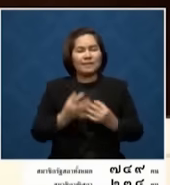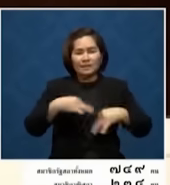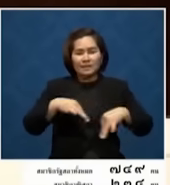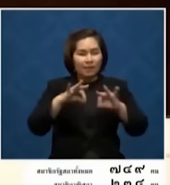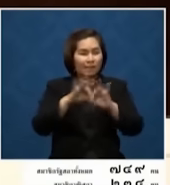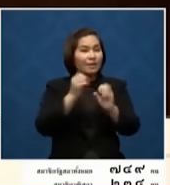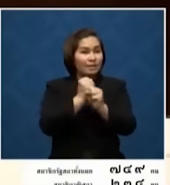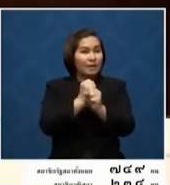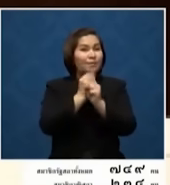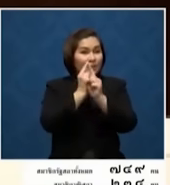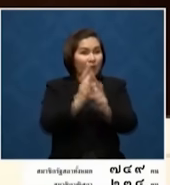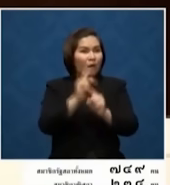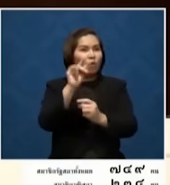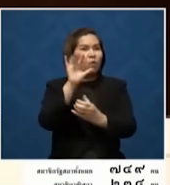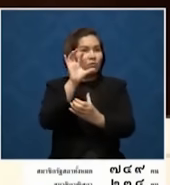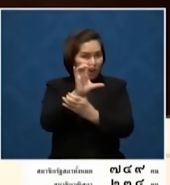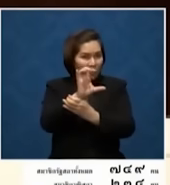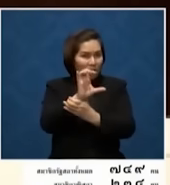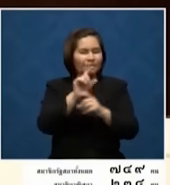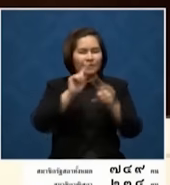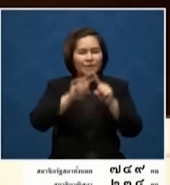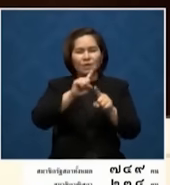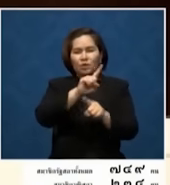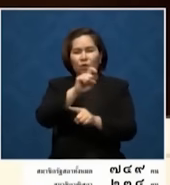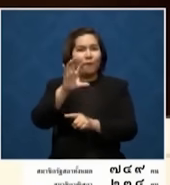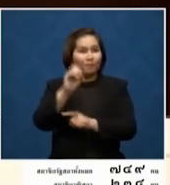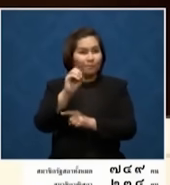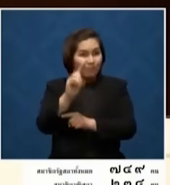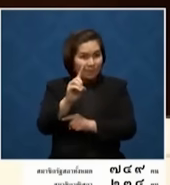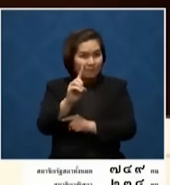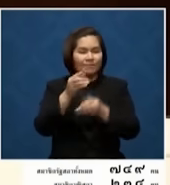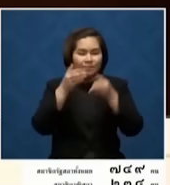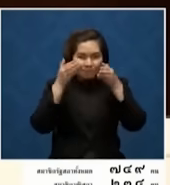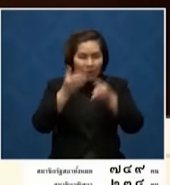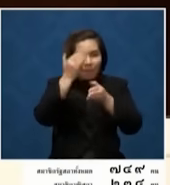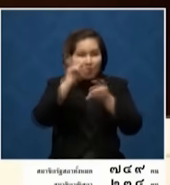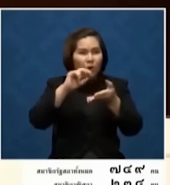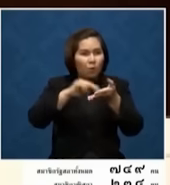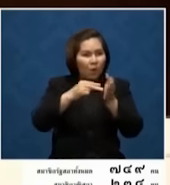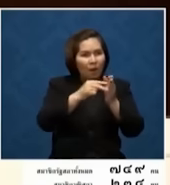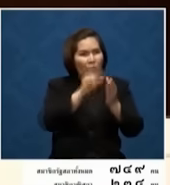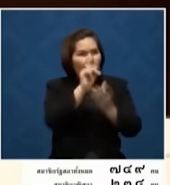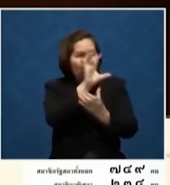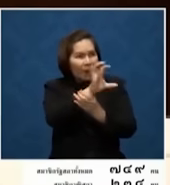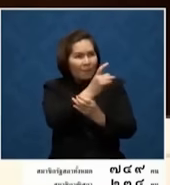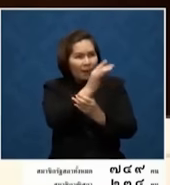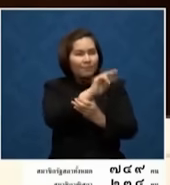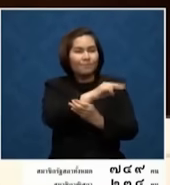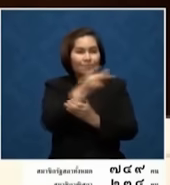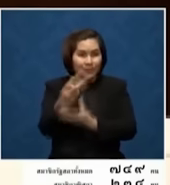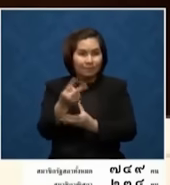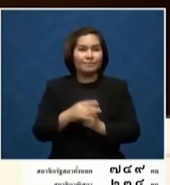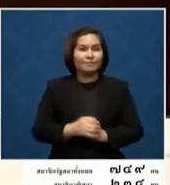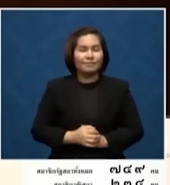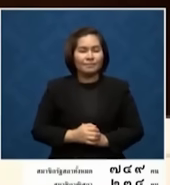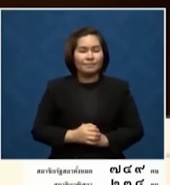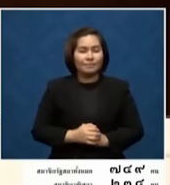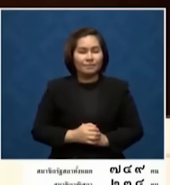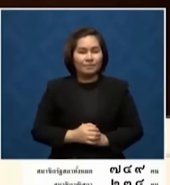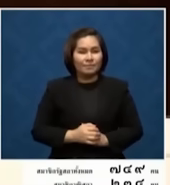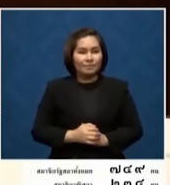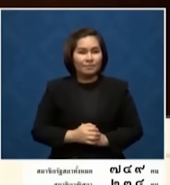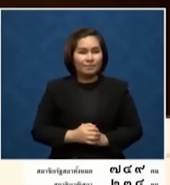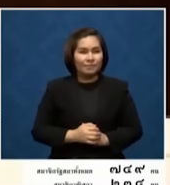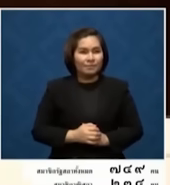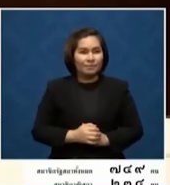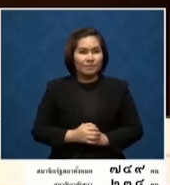ได้ก็ค่อยเสนอชื่อพิธา ใช่ มันต้องเป็นแบบนี ้แล้วท่านประธานวันนอเนี่ยไม่ใช้วิธีของ